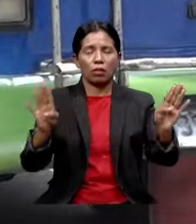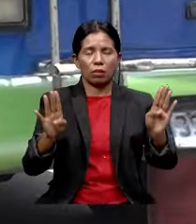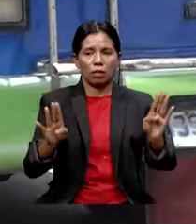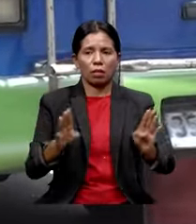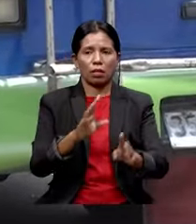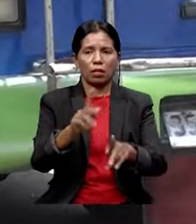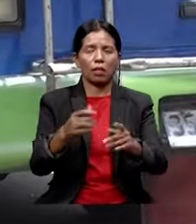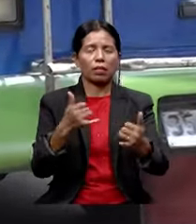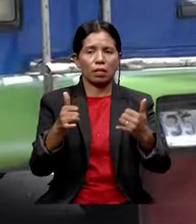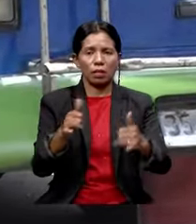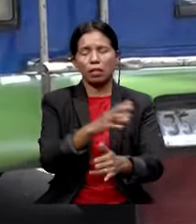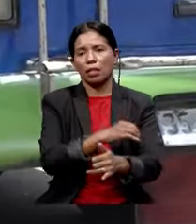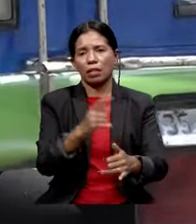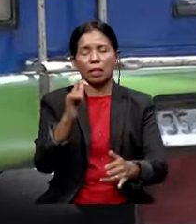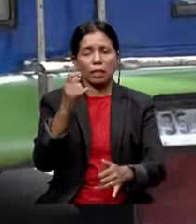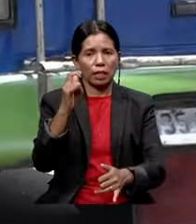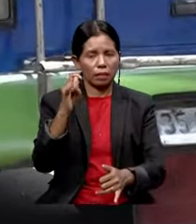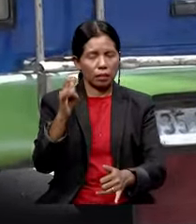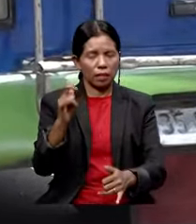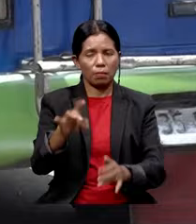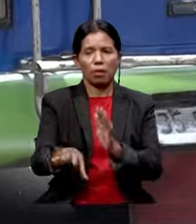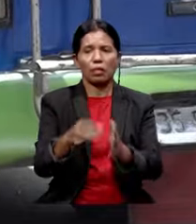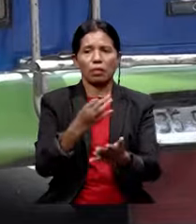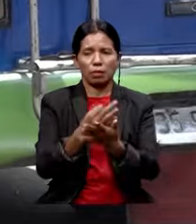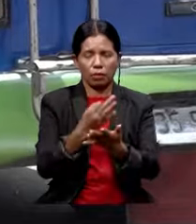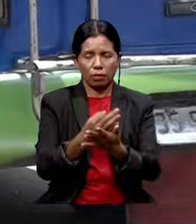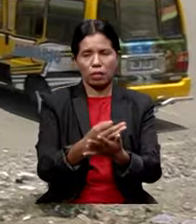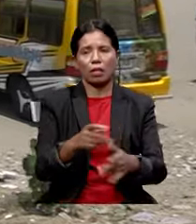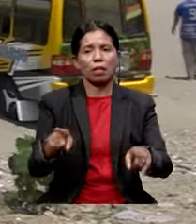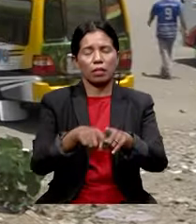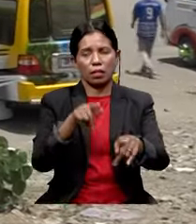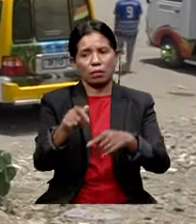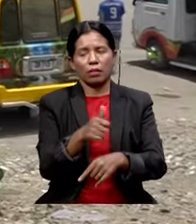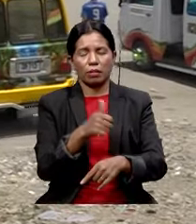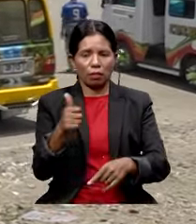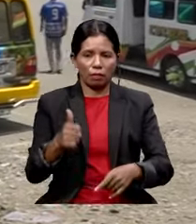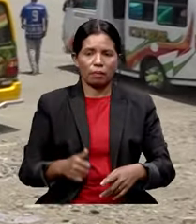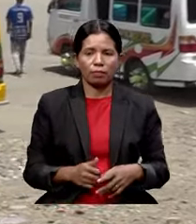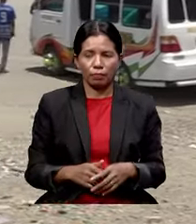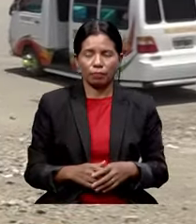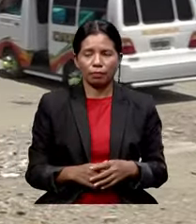nune taksista sira belehetan mos rendimento hanesan motorista sira seluk. Jemen des jasintu fuka Jemen.